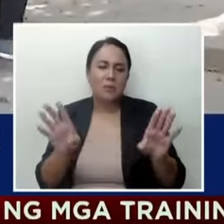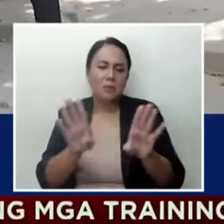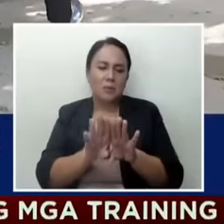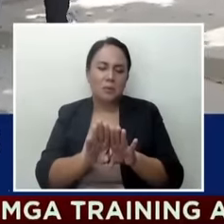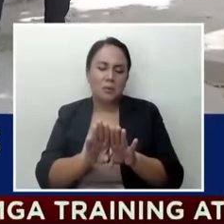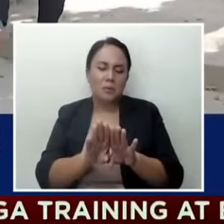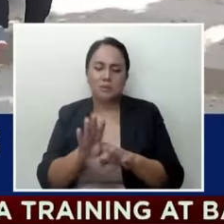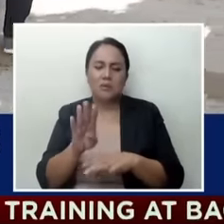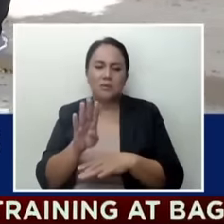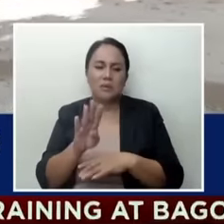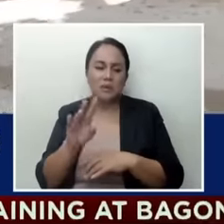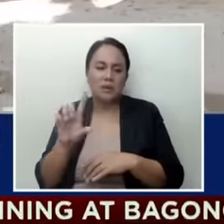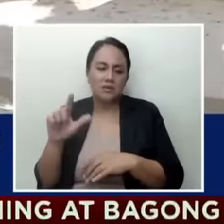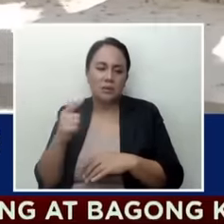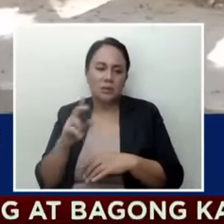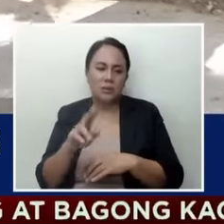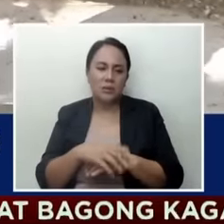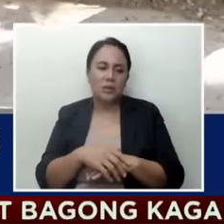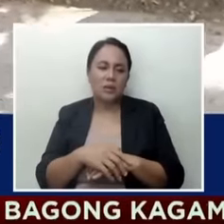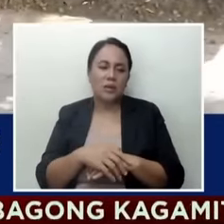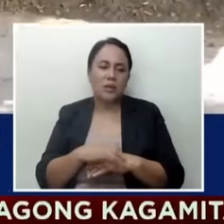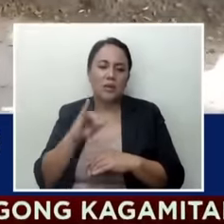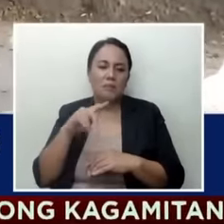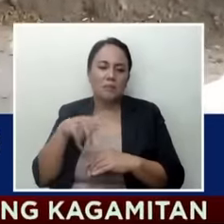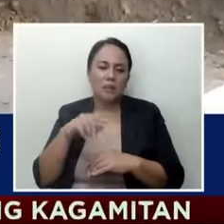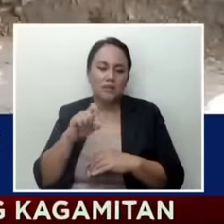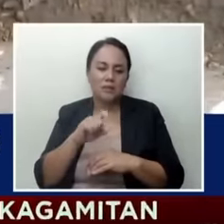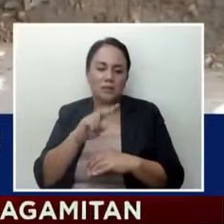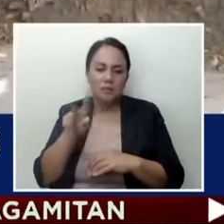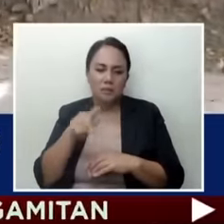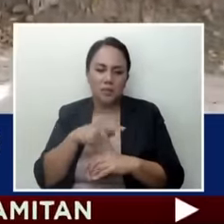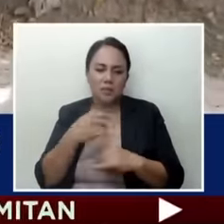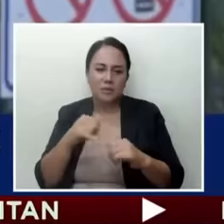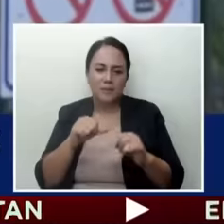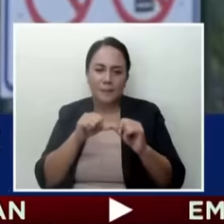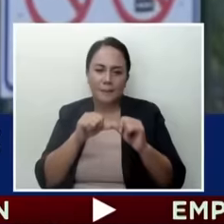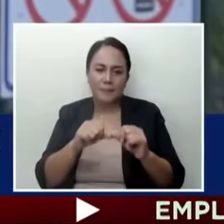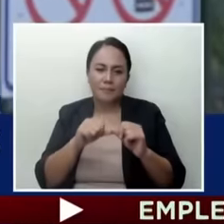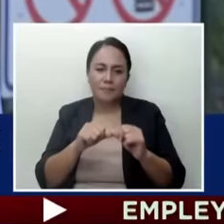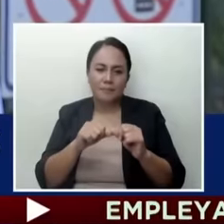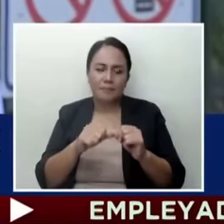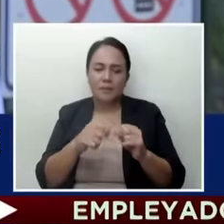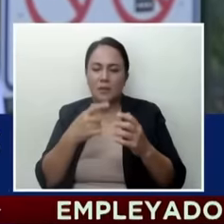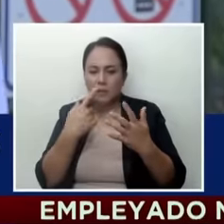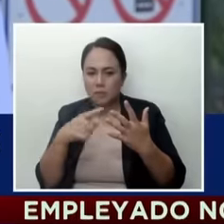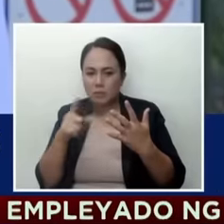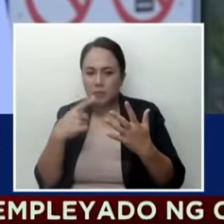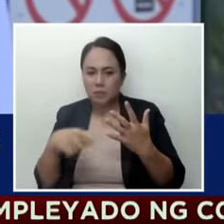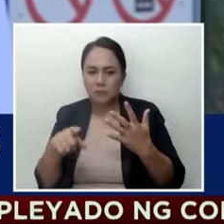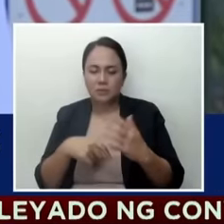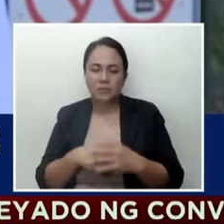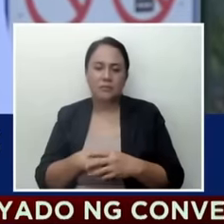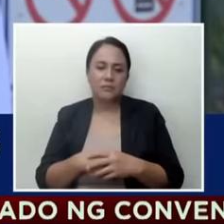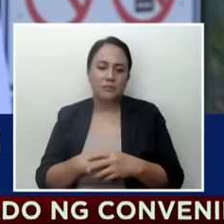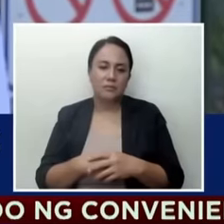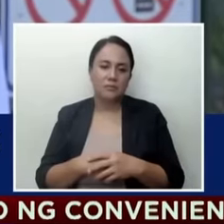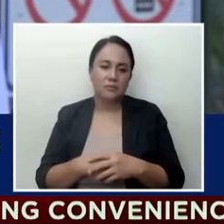na pamahalaan ng Bawan ng Impex Philippines habang patuloy pa ang investigasyon. Dennis